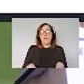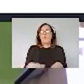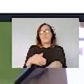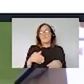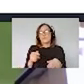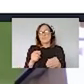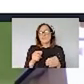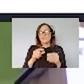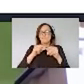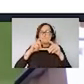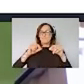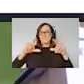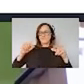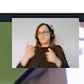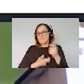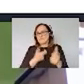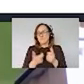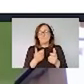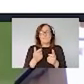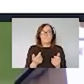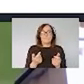zmieniać czcionkę, mogę, drodzy Państwo,